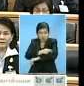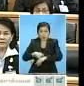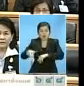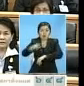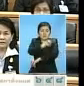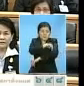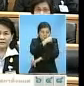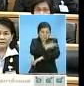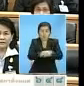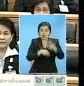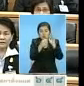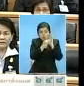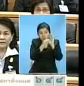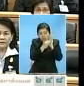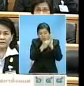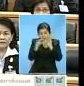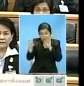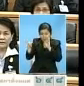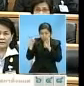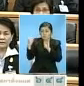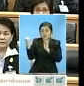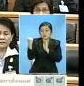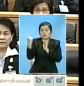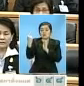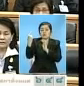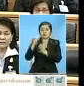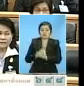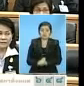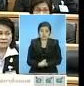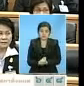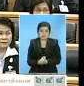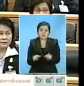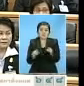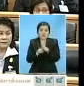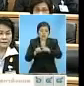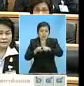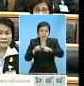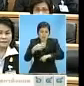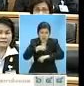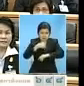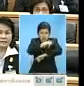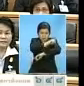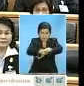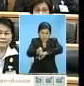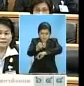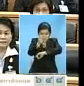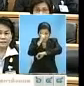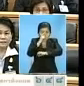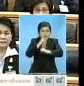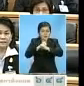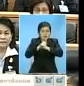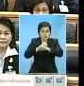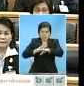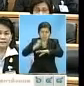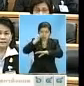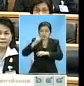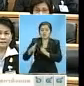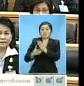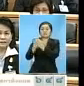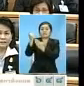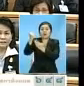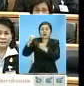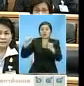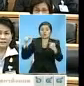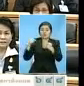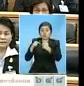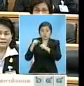นเป็นตัวแทนวุฒิสมาชิกสรรหาสถาปนิกก็เช่นเดียวกันครับก็ให้สถาปนิกสยามเลือกตัวแทนของเขาเข้ามาเป็นตั